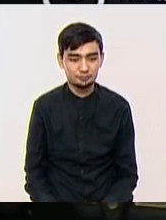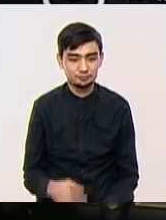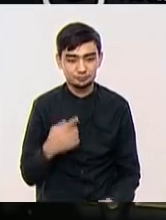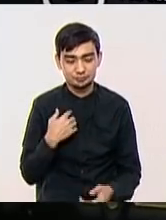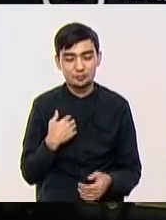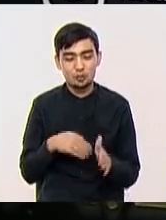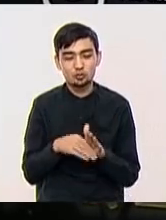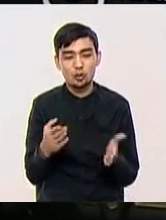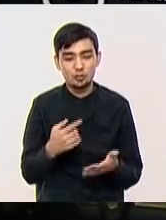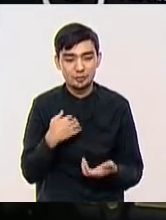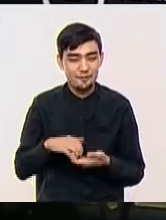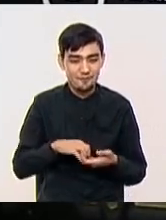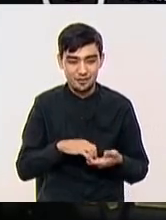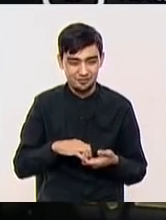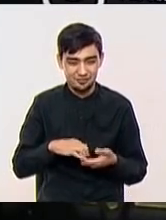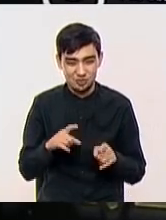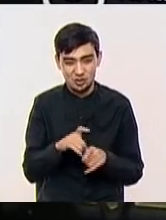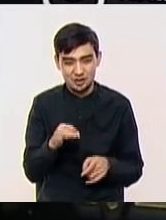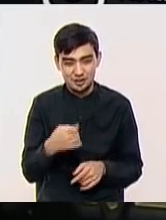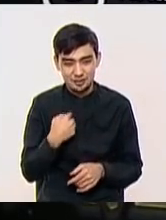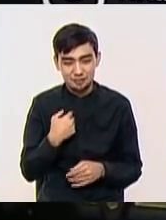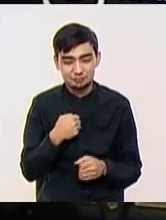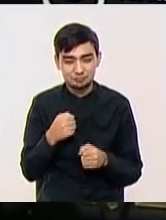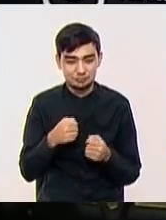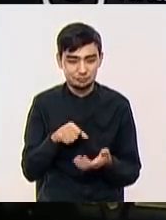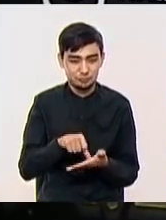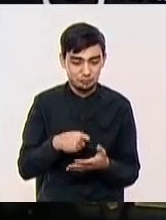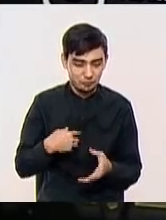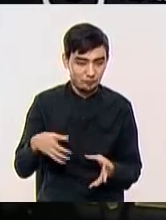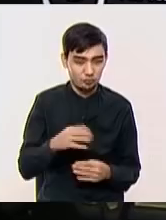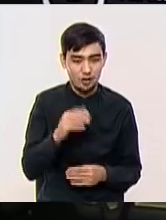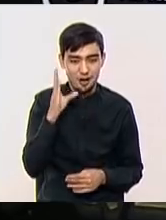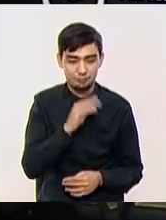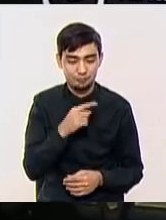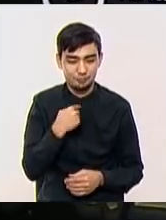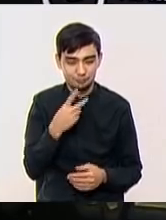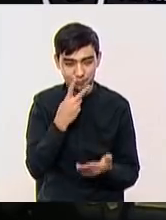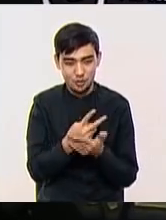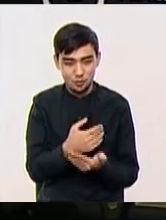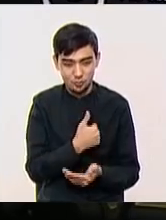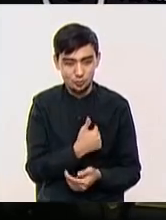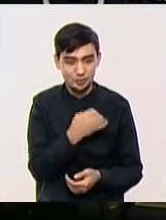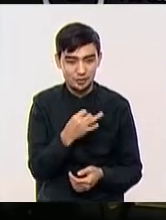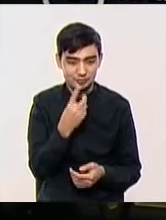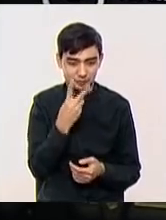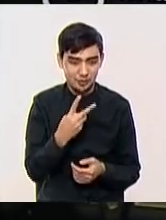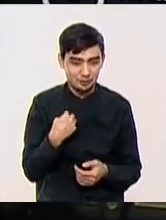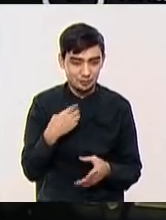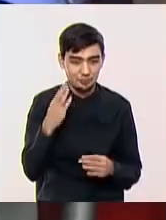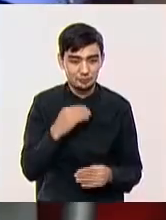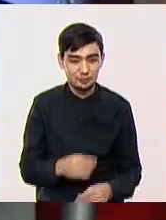күресті, бірақ бұл жерде өзімнің универсал байыз екенім көрсеткім келіп, барлық сырымды, қарсырымды осы жерде көрсеттім деп